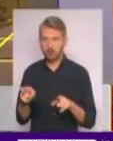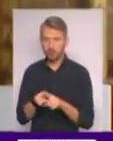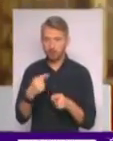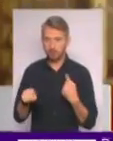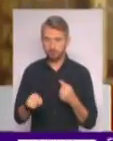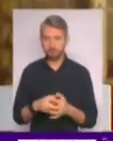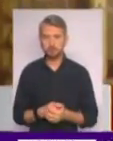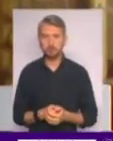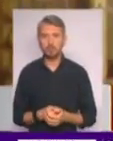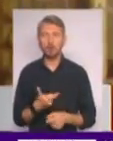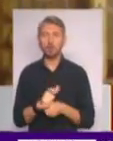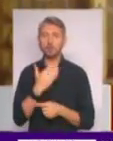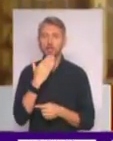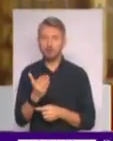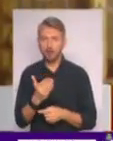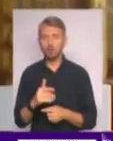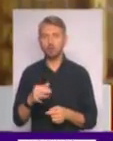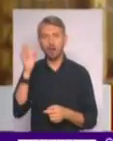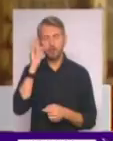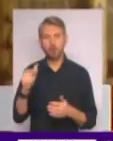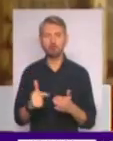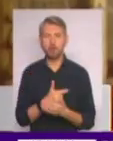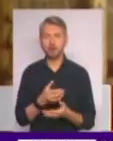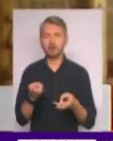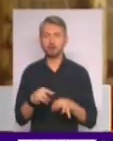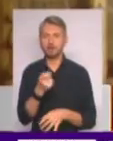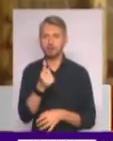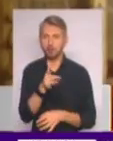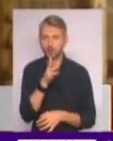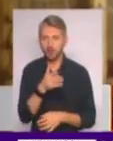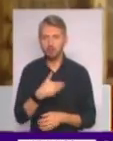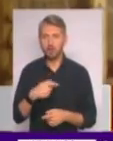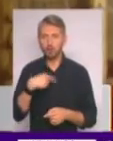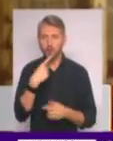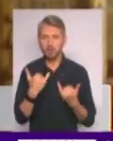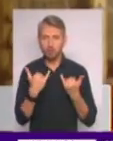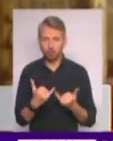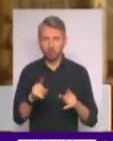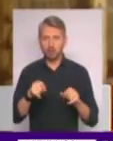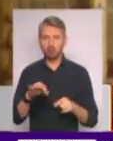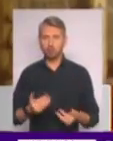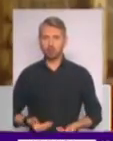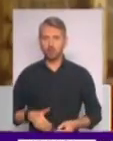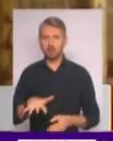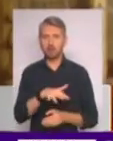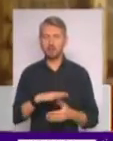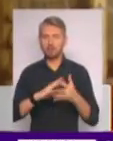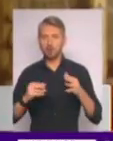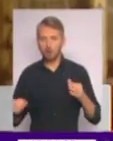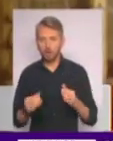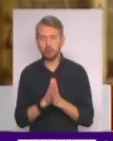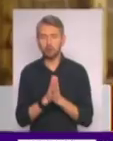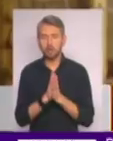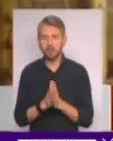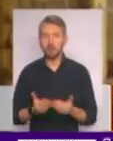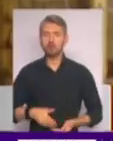така ситуація. Так, дуже дякую. Нагадаю, ще раз залишається невеличка кількість часу. Ми говоримо сьогодні також про життя на масиві Виноградар. Будь ласка, жителі